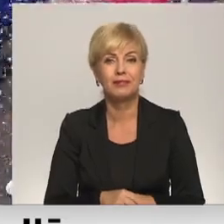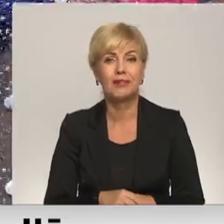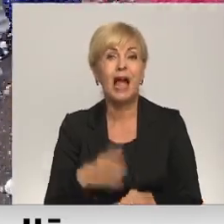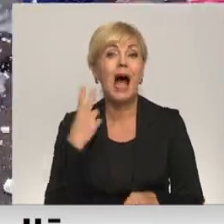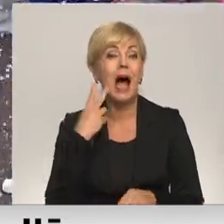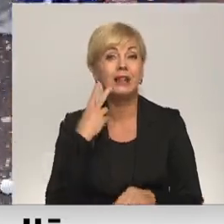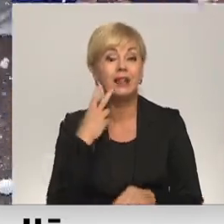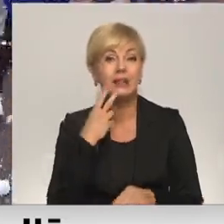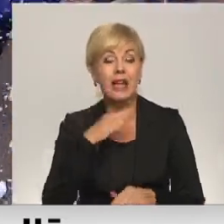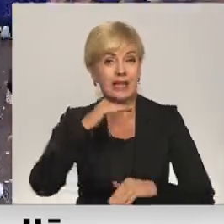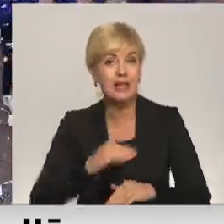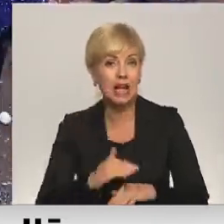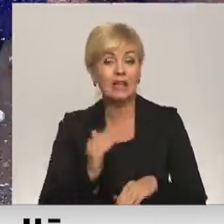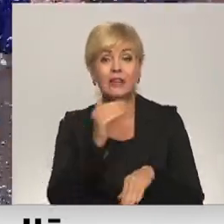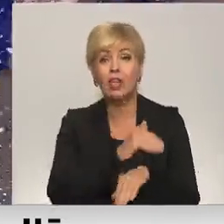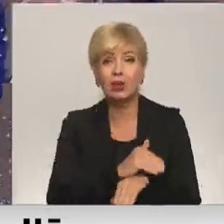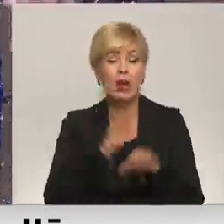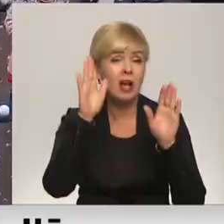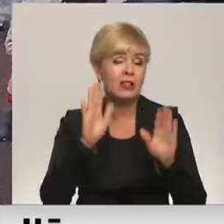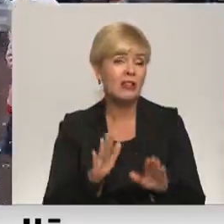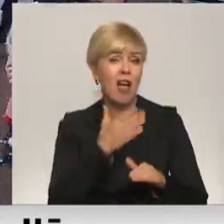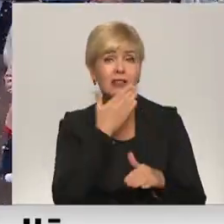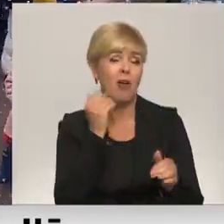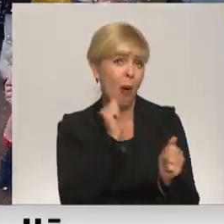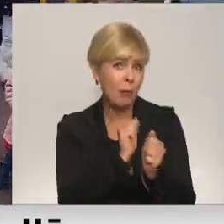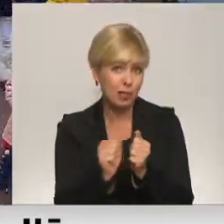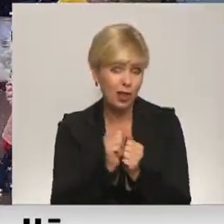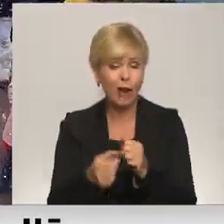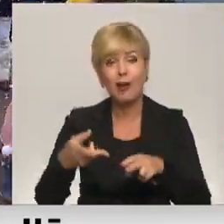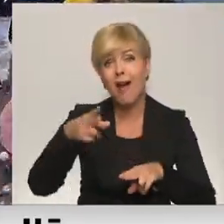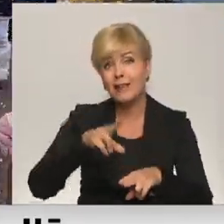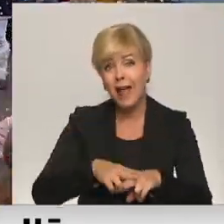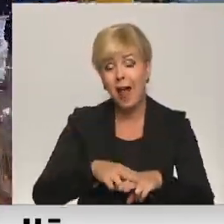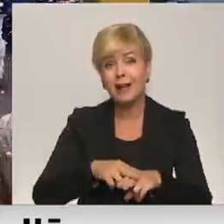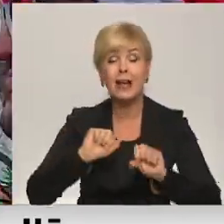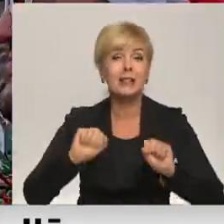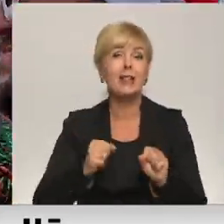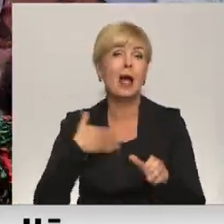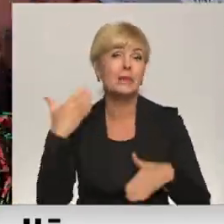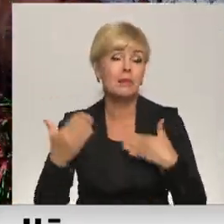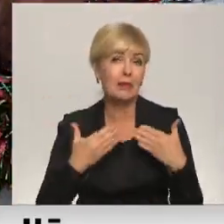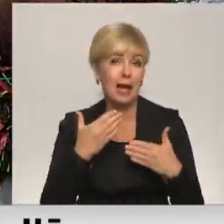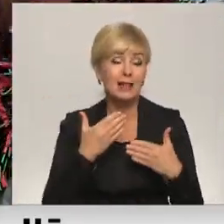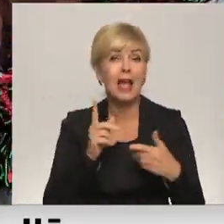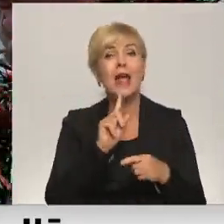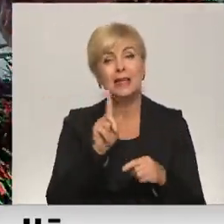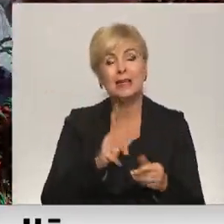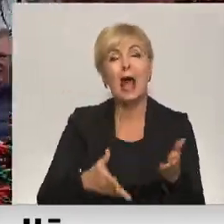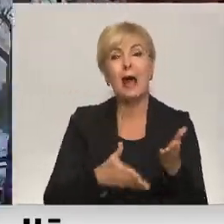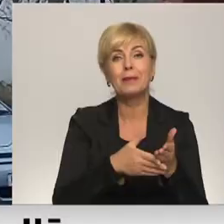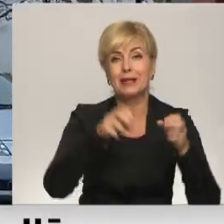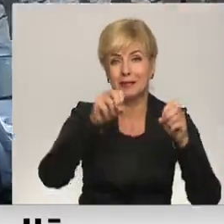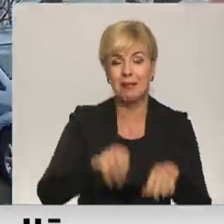Anglijas dienvidrietumos sniegs nav bieža parādība, tādēļ ziemas prieku baudīšanā jāņem palīgā sniega